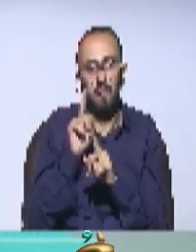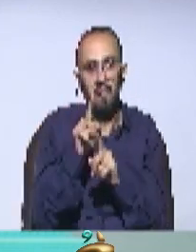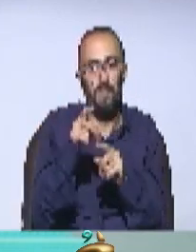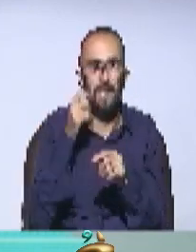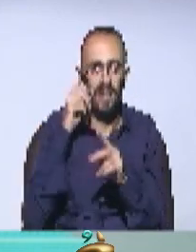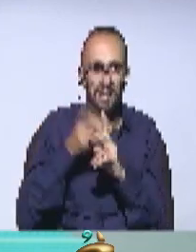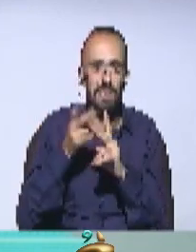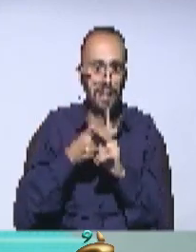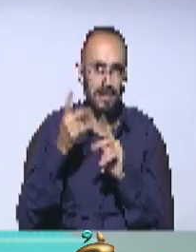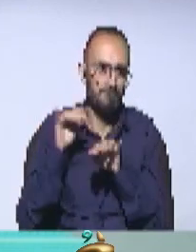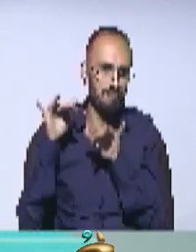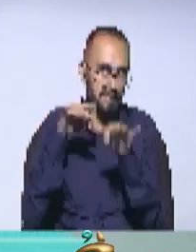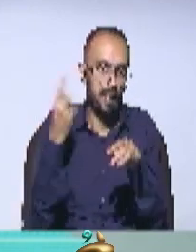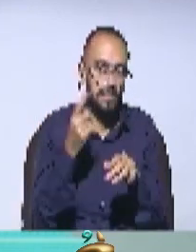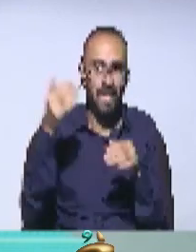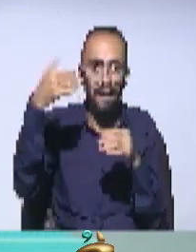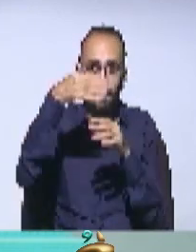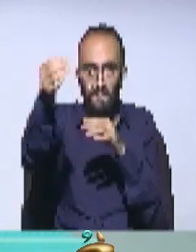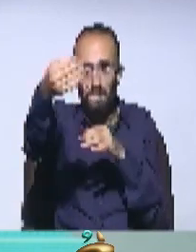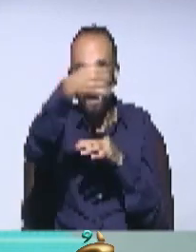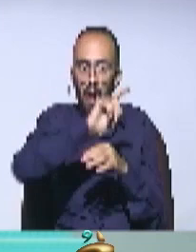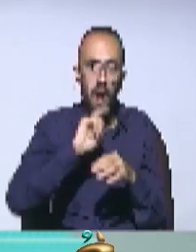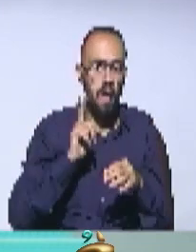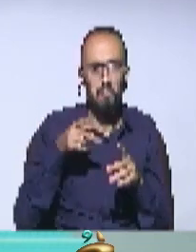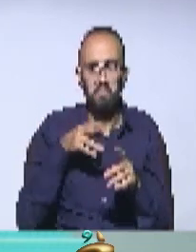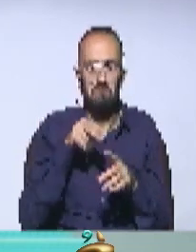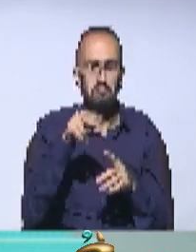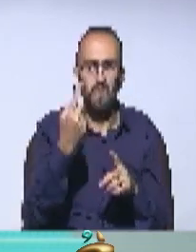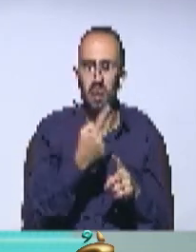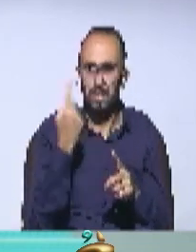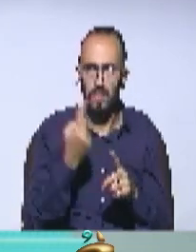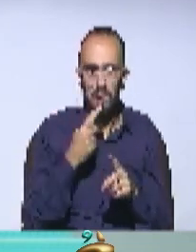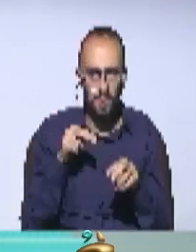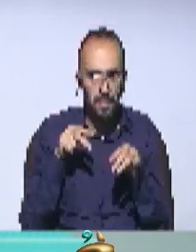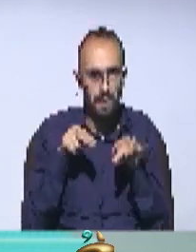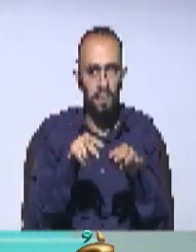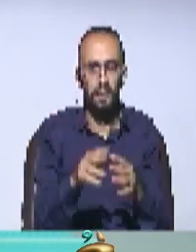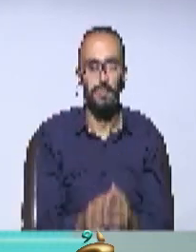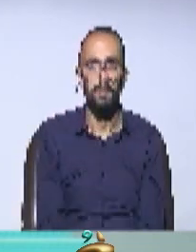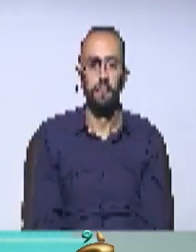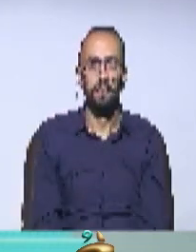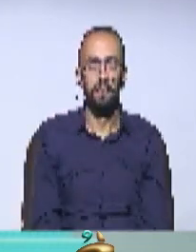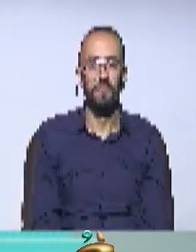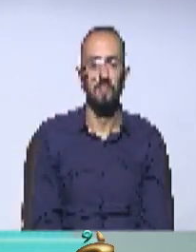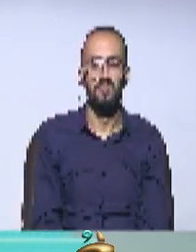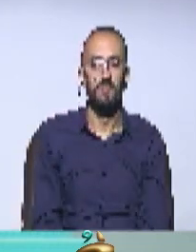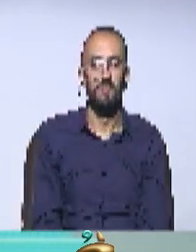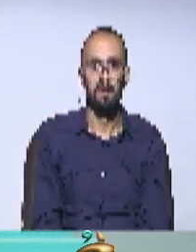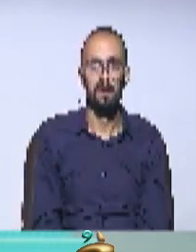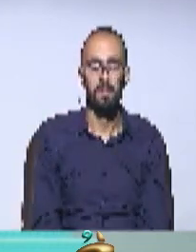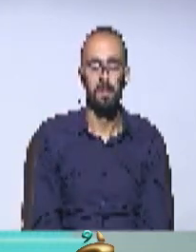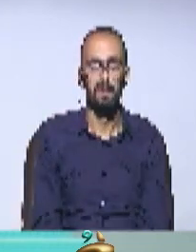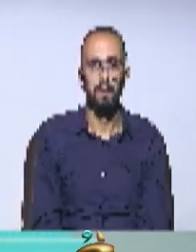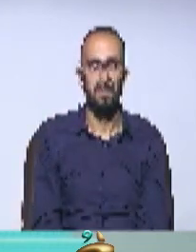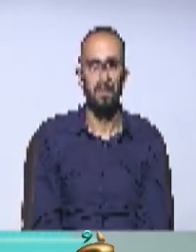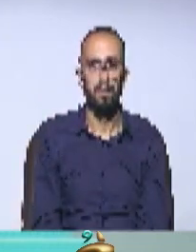الباب الجماهيري للحاضرين في هذا الاحتفال